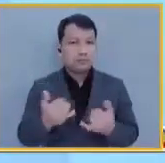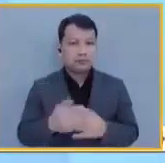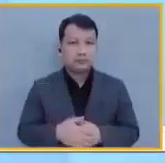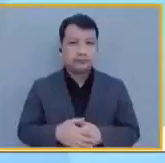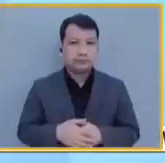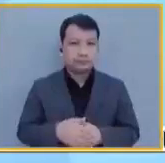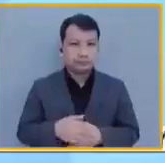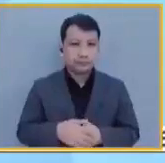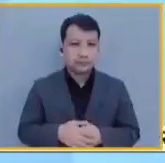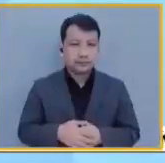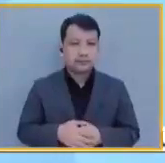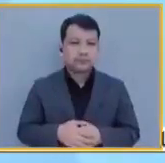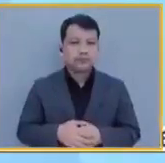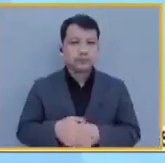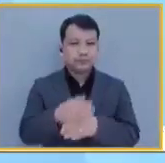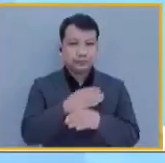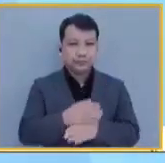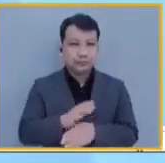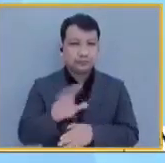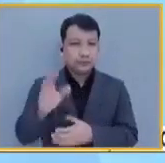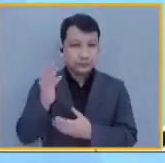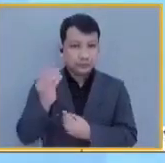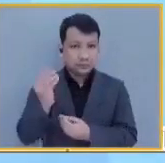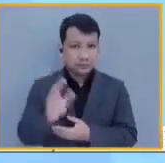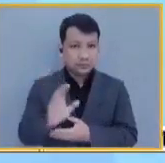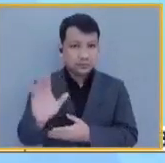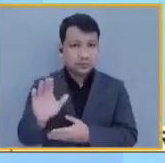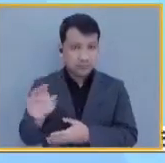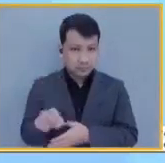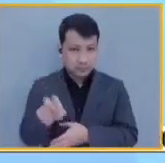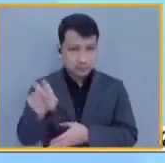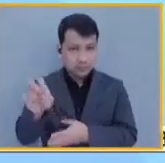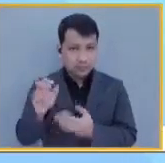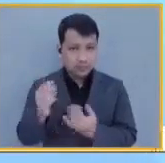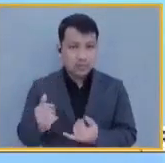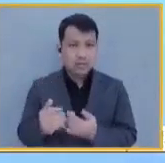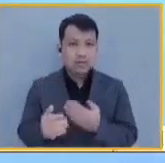Okay, ingat po para sa ating mga kababayang babiyahe pa lamang. Maraming salamat sa iyo, Mela Les Moras.